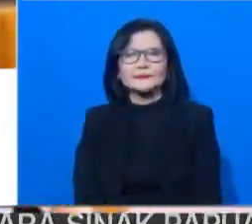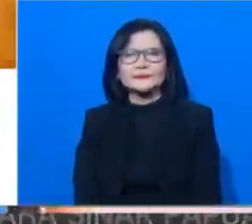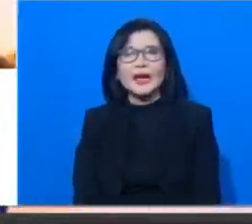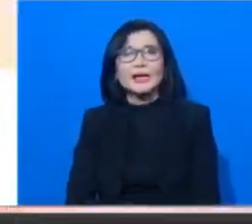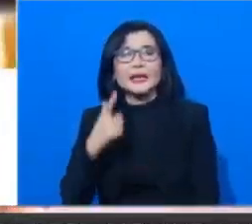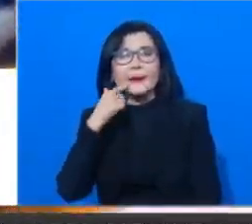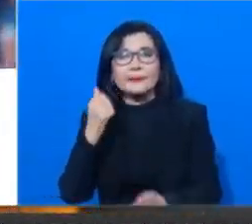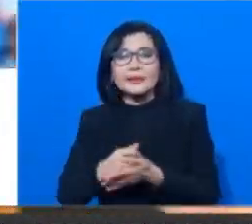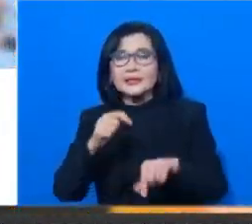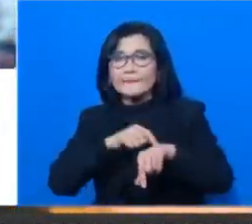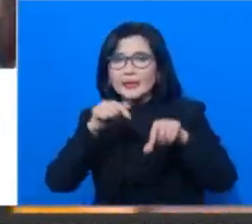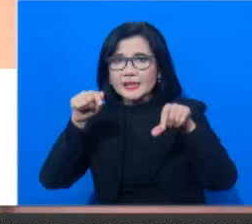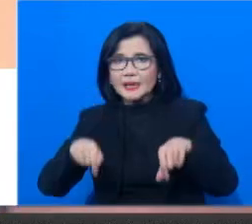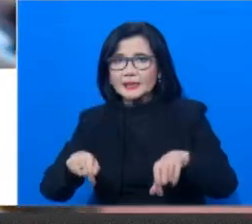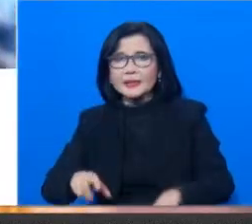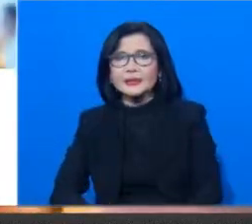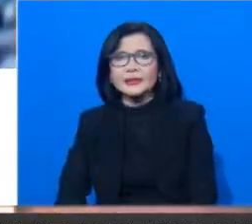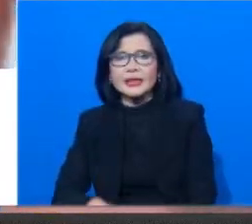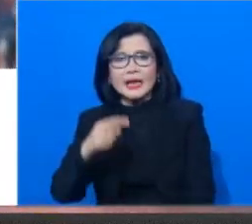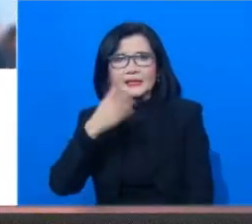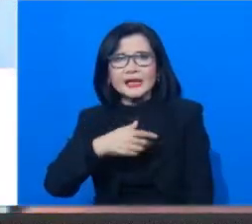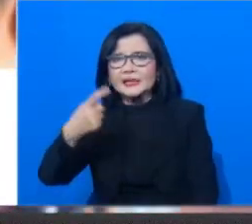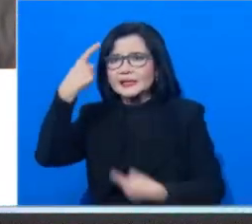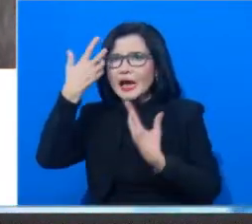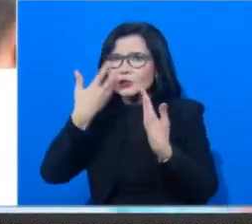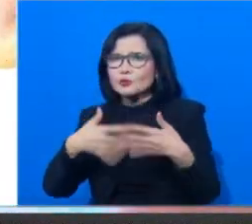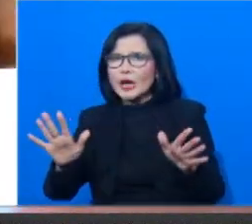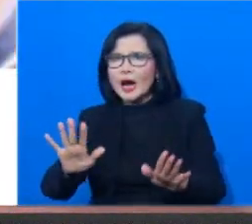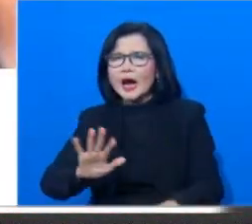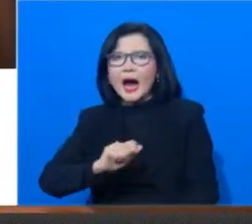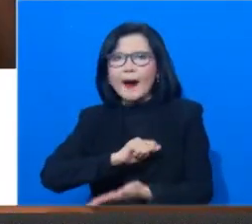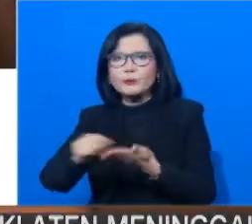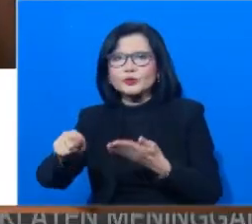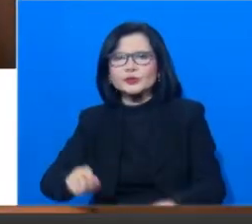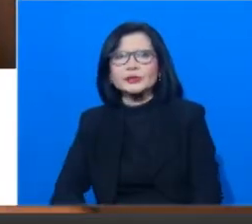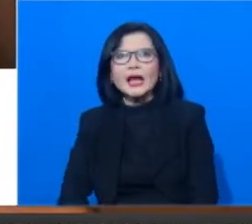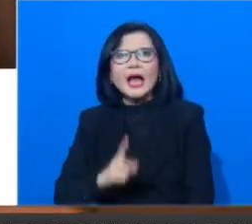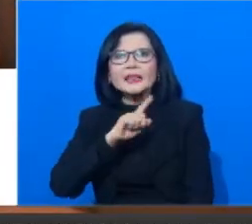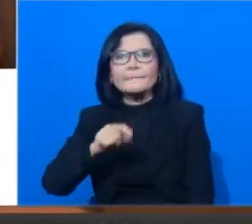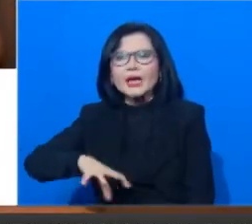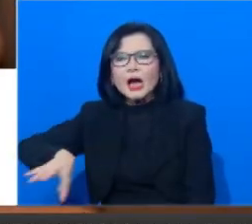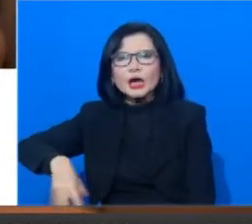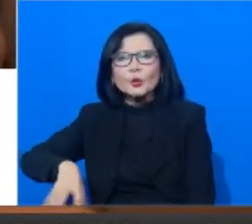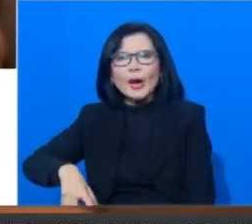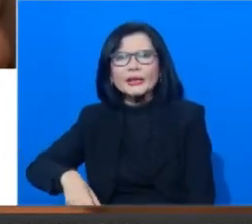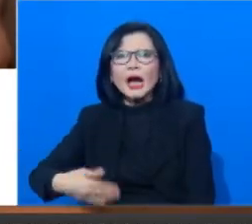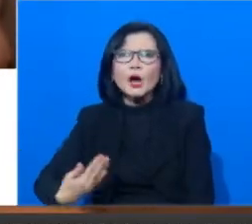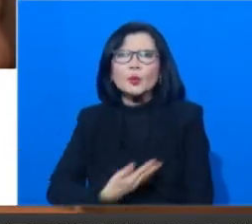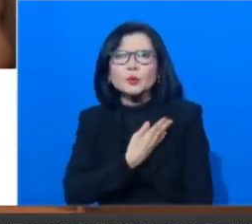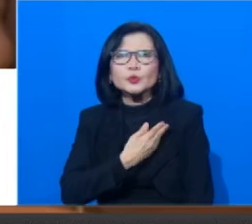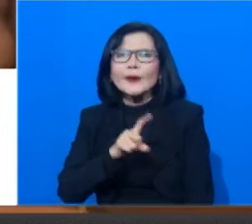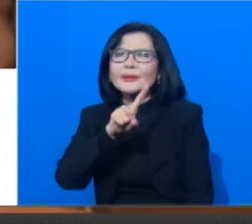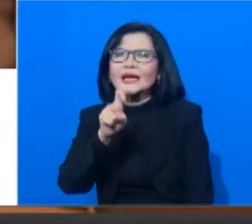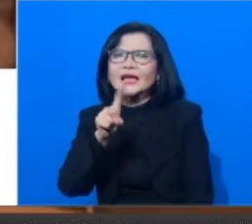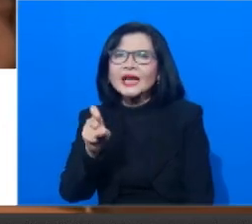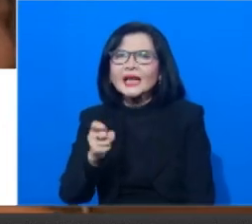penting adalah sampai saat ini kan status tersangkai sudah hilang tetapi juga pihak keluarga dari almarhum juga masih bertanya Bagaimana langkah hukum selanjutnya